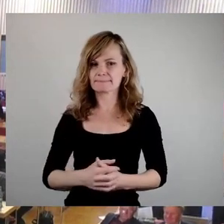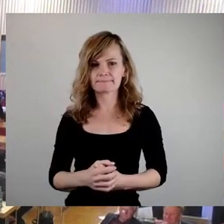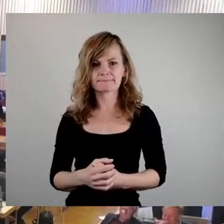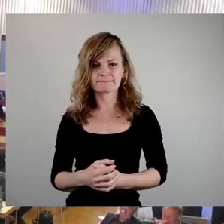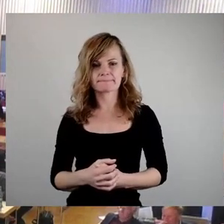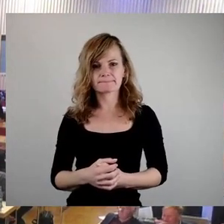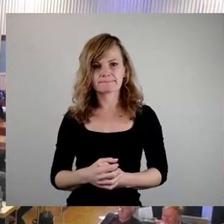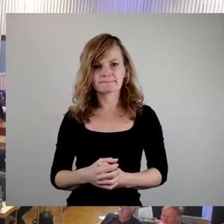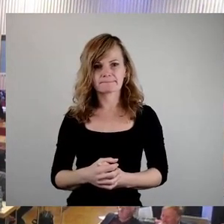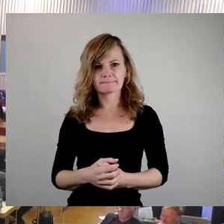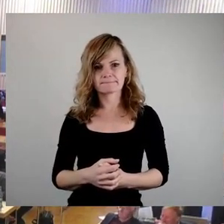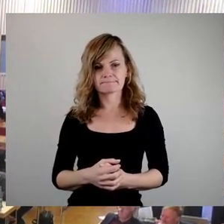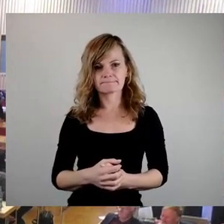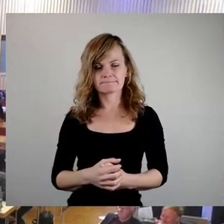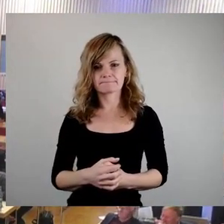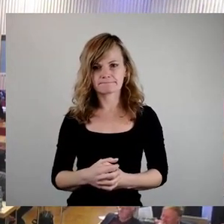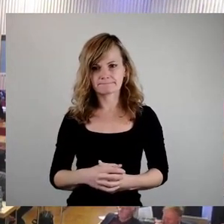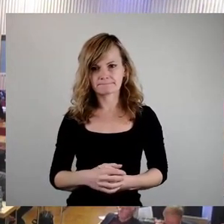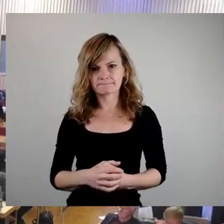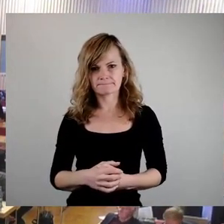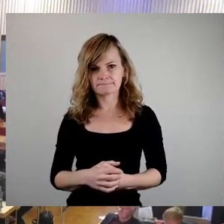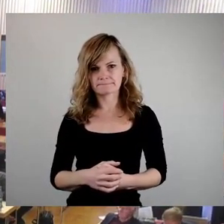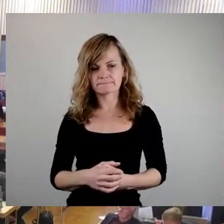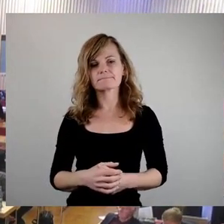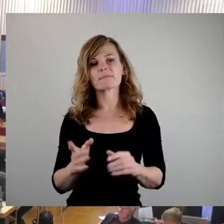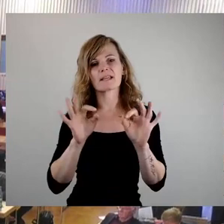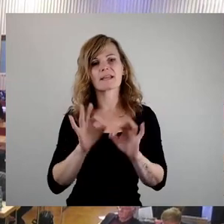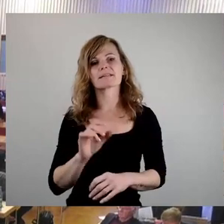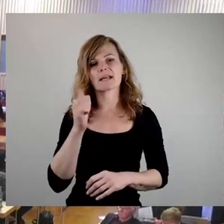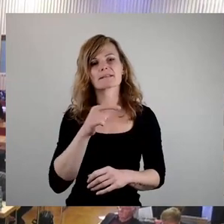So, jetzt. Sehr geehrter Herr Erster Bürgermeister, liebe